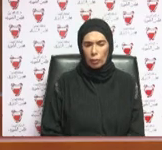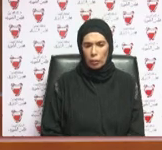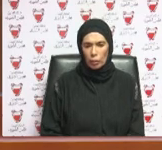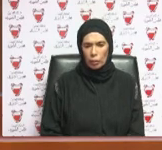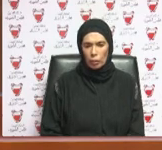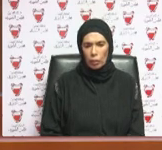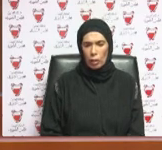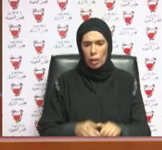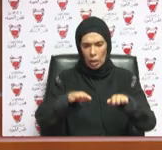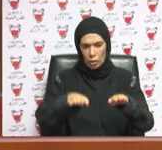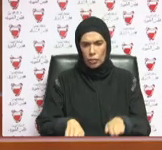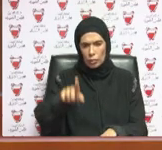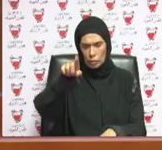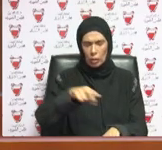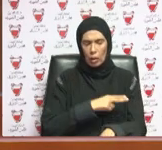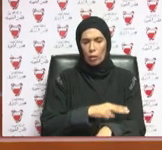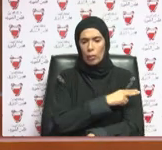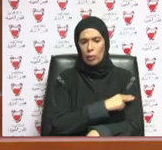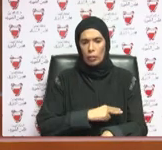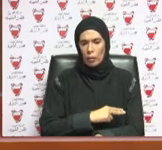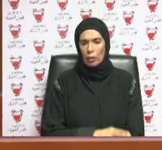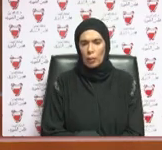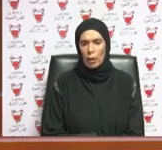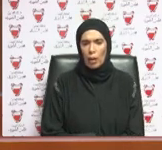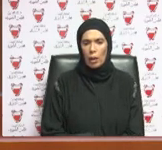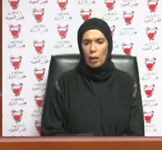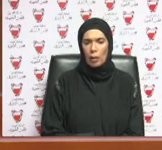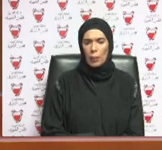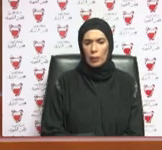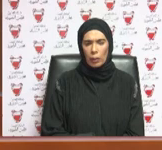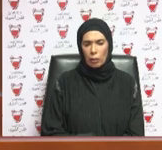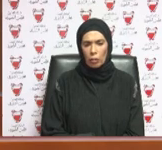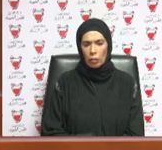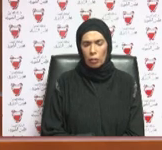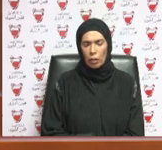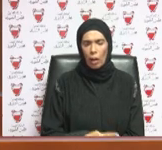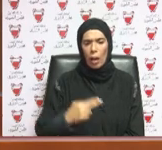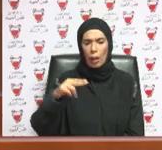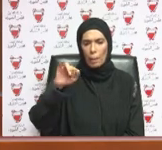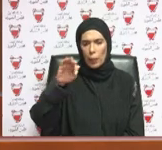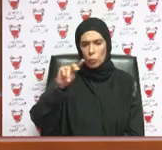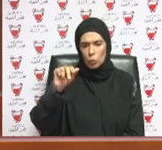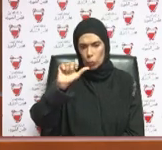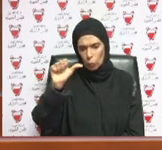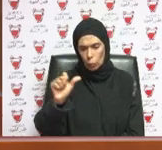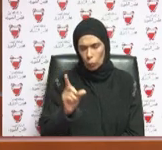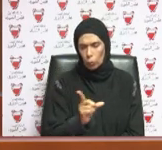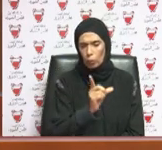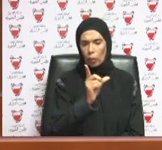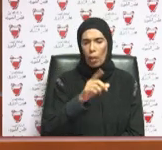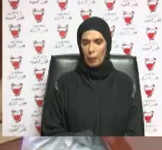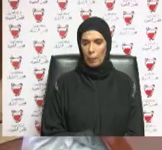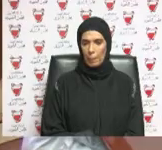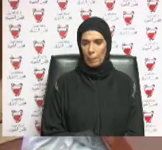المعتذرون عن حضور جلسة هذا اليوم السيد عبد الوهاب عبد الرحمن المنصور، ظرف صحي. شكرا معالي